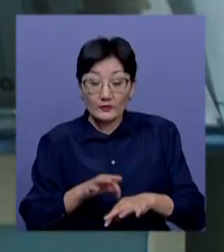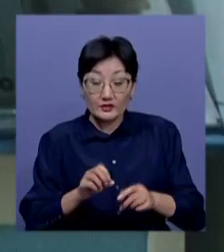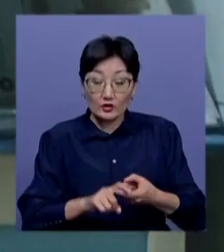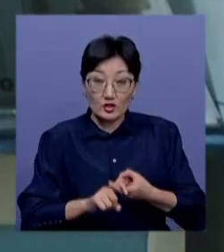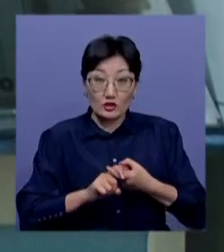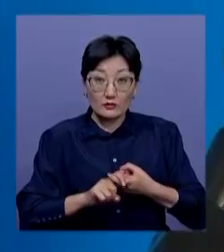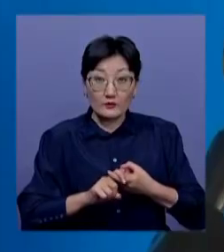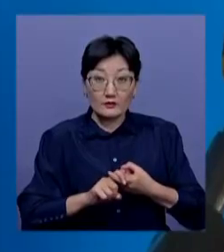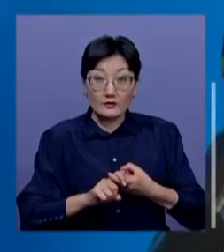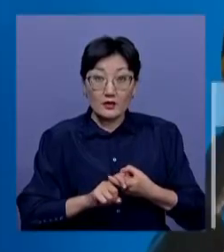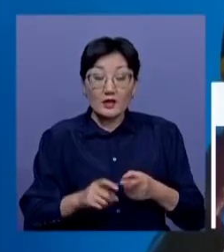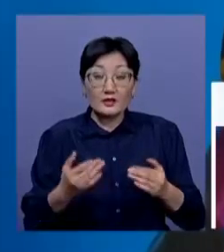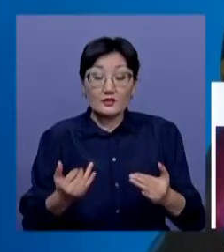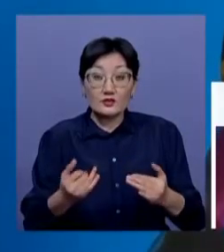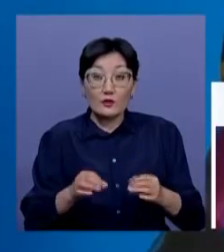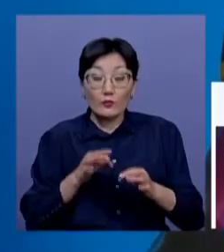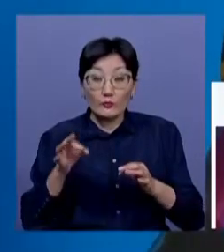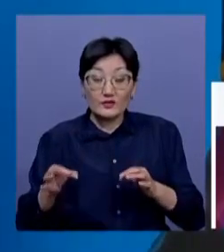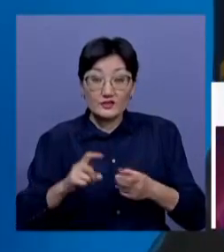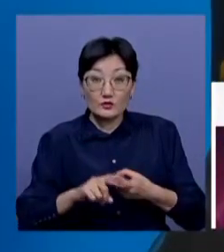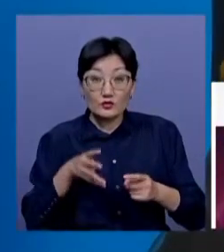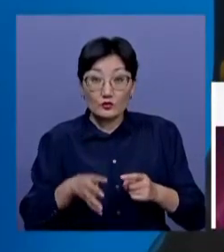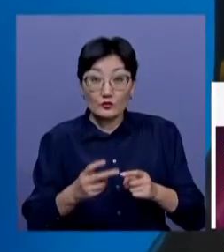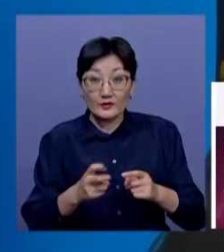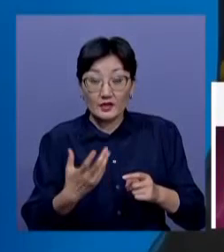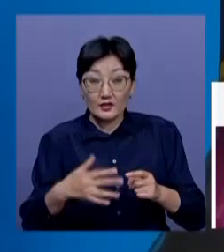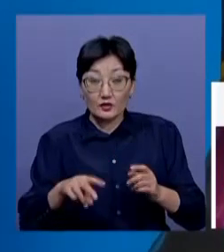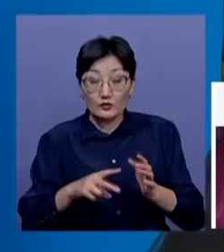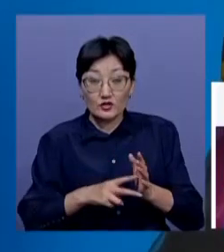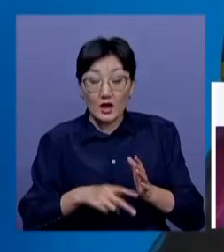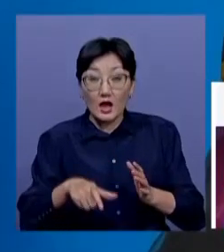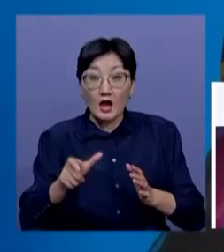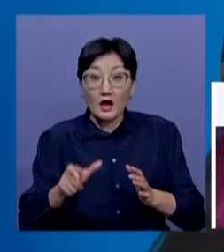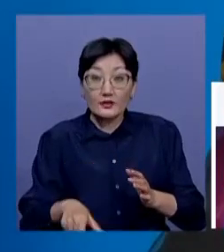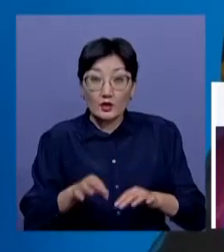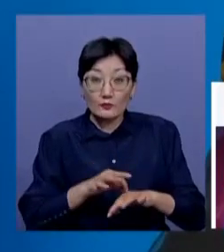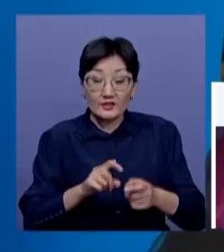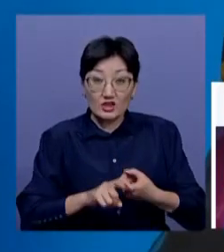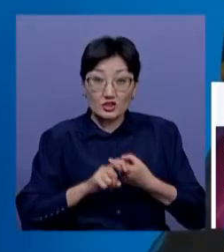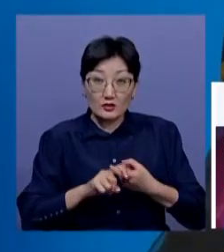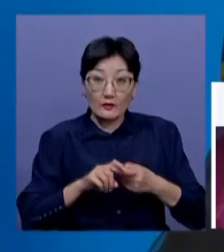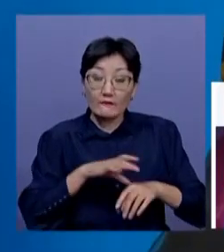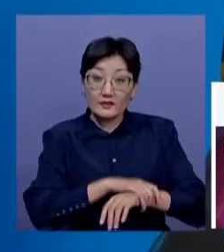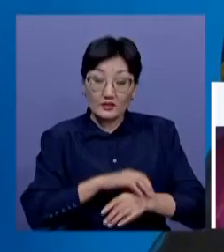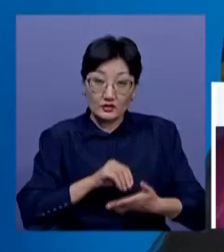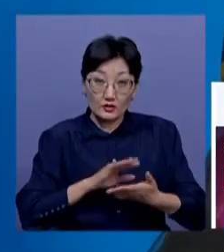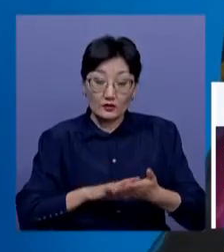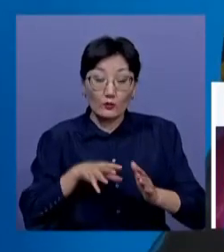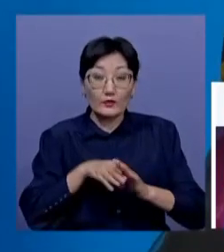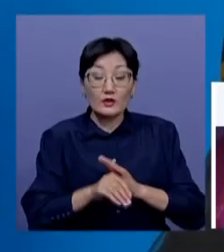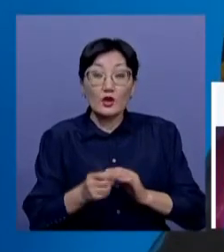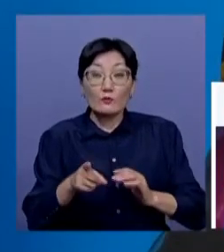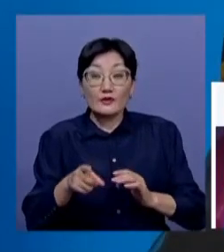індетіне шалдыққан. Қазір облыс бойынша 4257 коронавирустық инфекцияның жағдай тіркеліп отыр. Оның